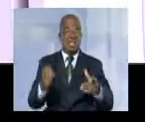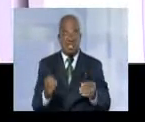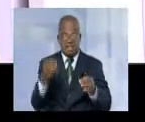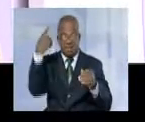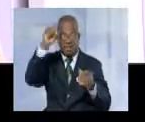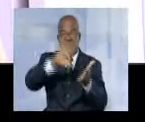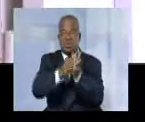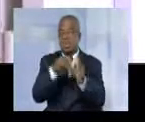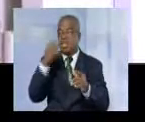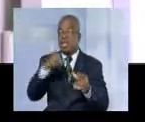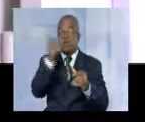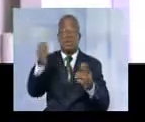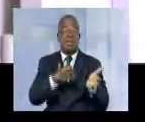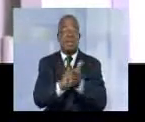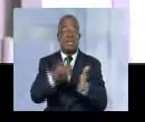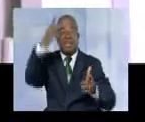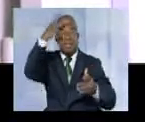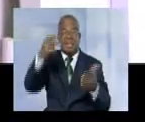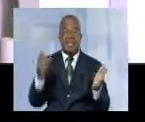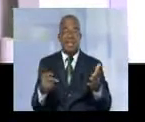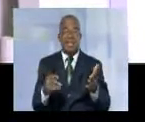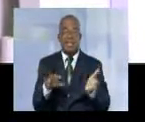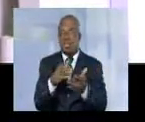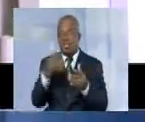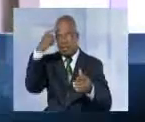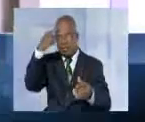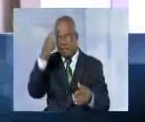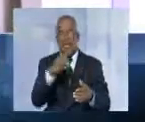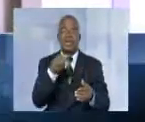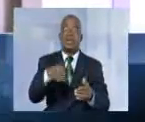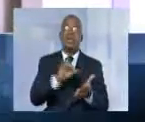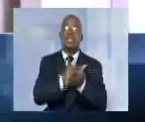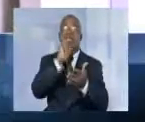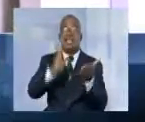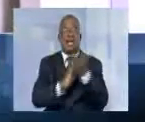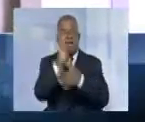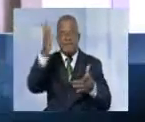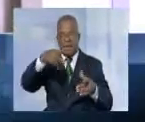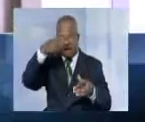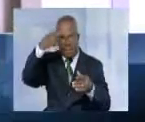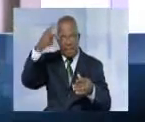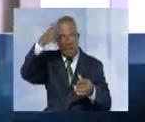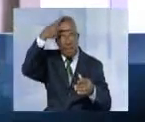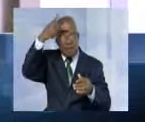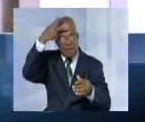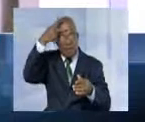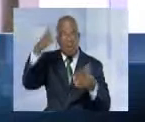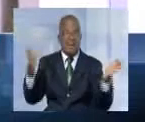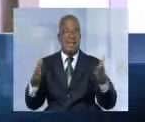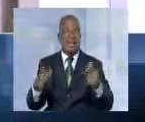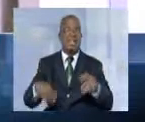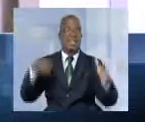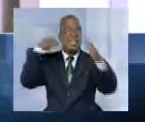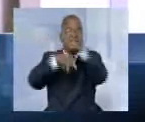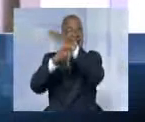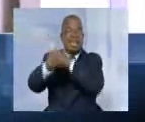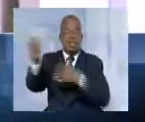qui n'ont plus le palu, quoi. Bon, je pense que c'est bien parce que le palu tue. En tout cas, bon, le palu même tue rapidement que le